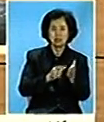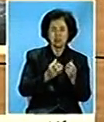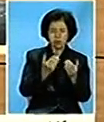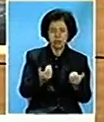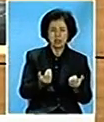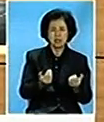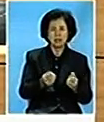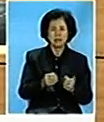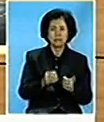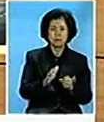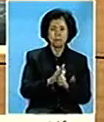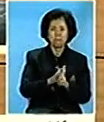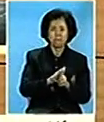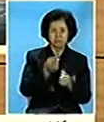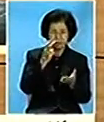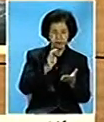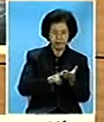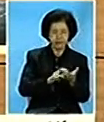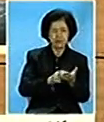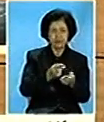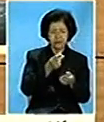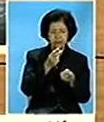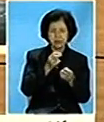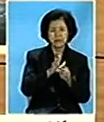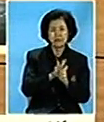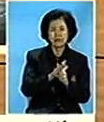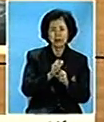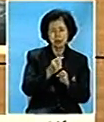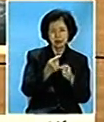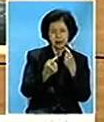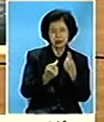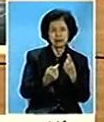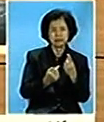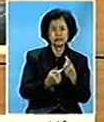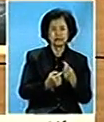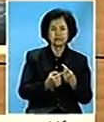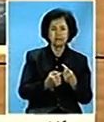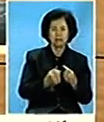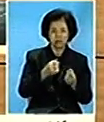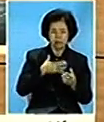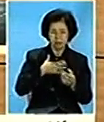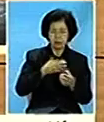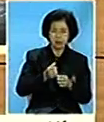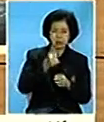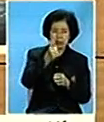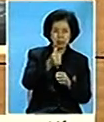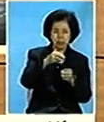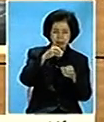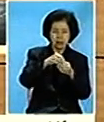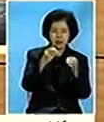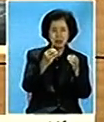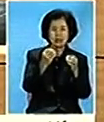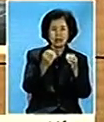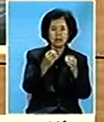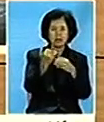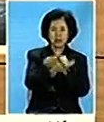ตามสมควรตามข้อสังเกตที่ผมได้รับมาหลายประการครับสิ่งแรกครับผมได้เดินทางไปทั้งในประเทศและต่างประเทศ